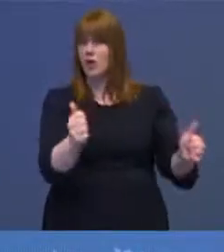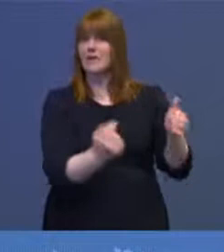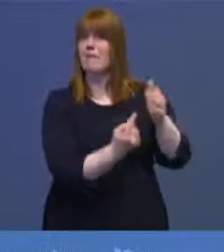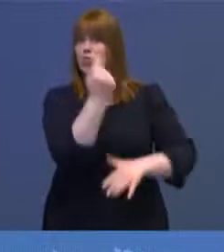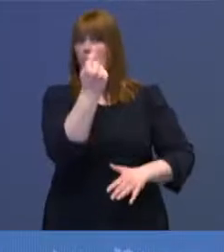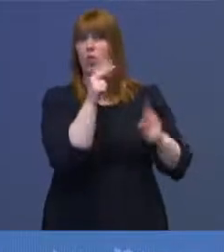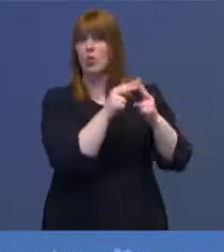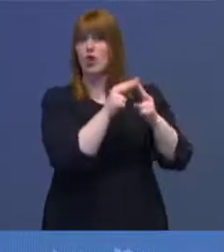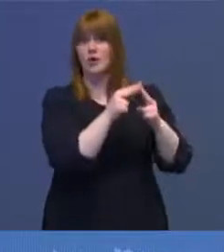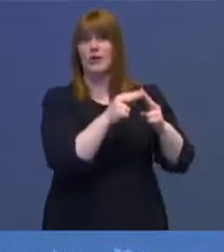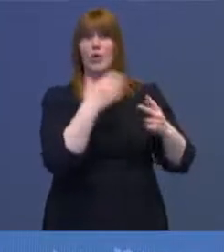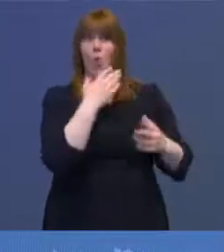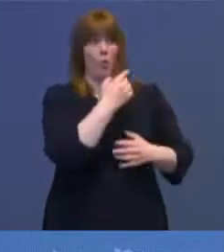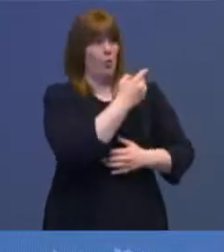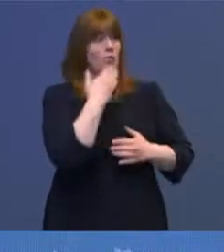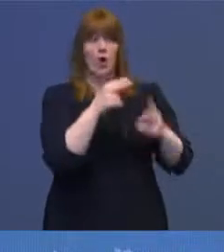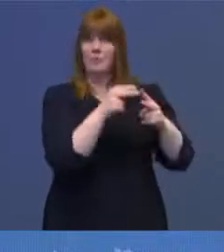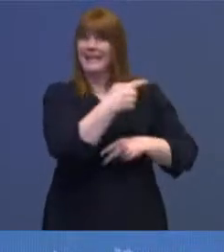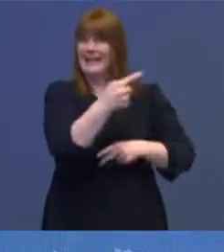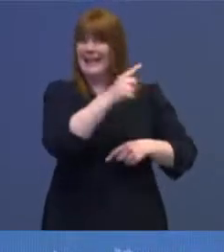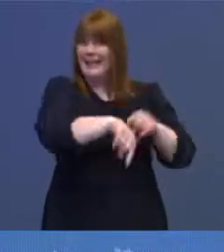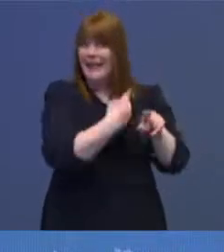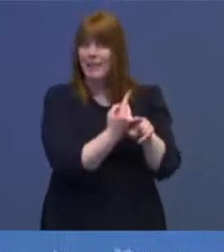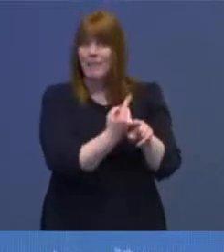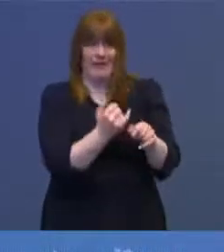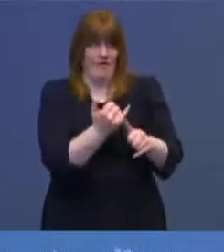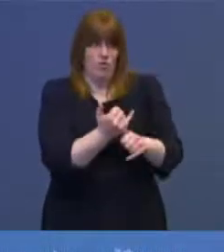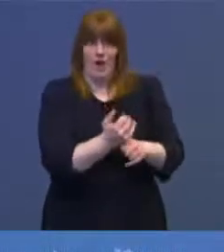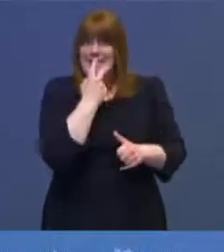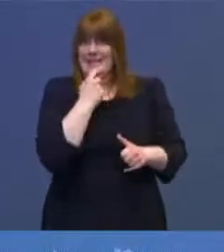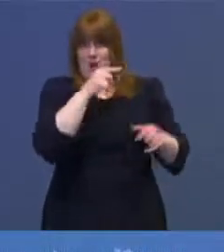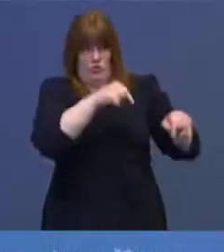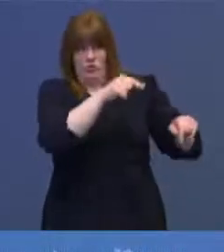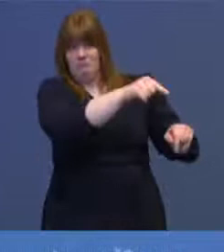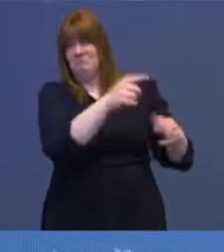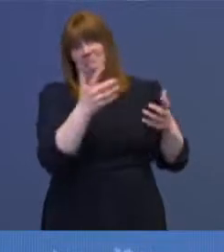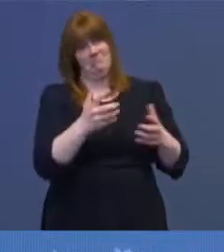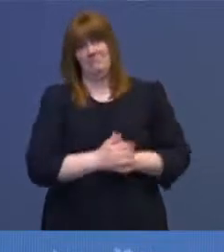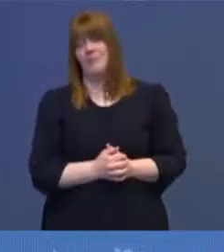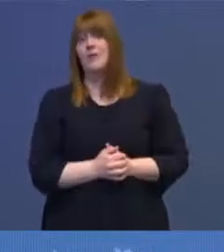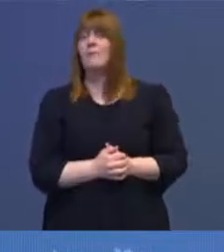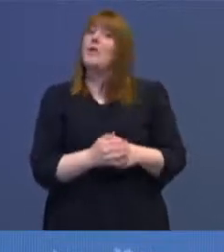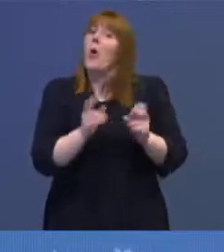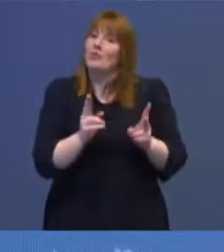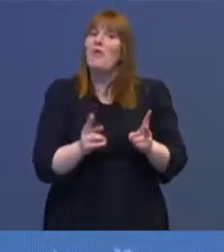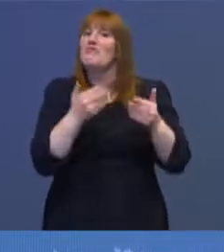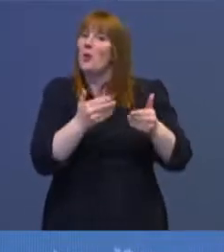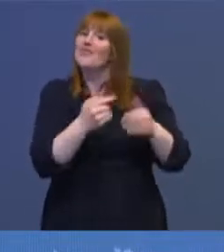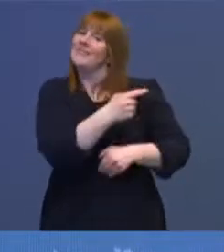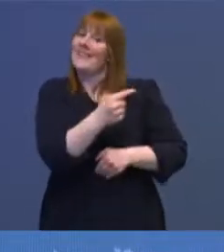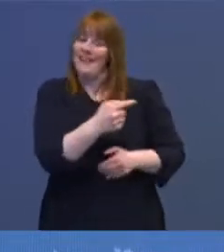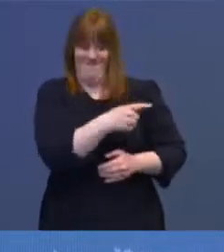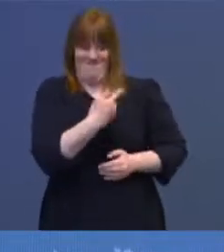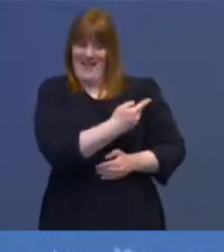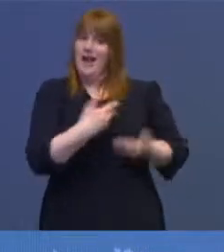det kommer til å være, ikke godt å si der vi står i dag. Så det et utgangspunkt som ligger i det at vi naboer. Og jeg sier at Norge velger